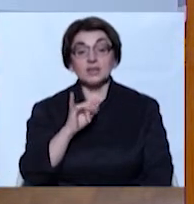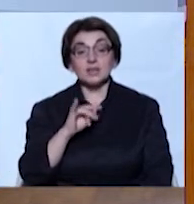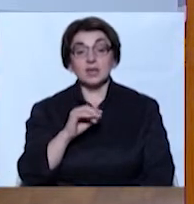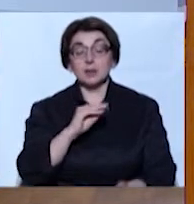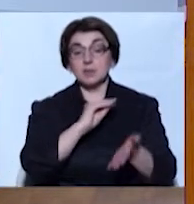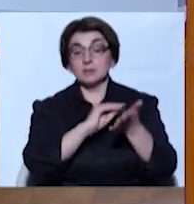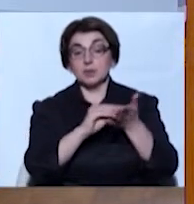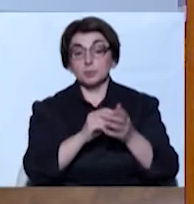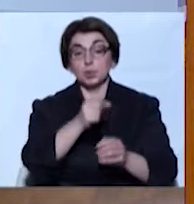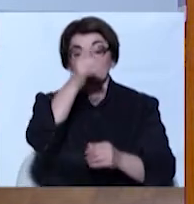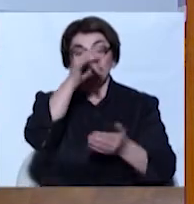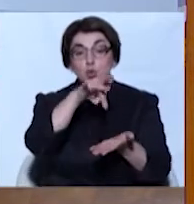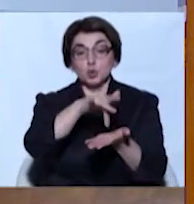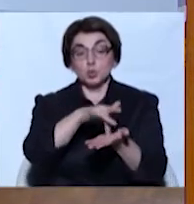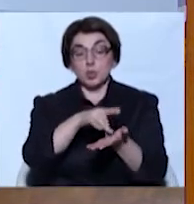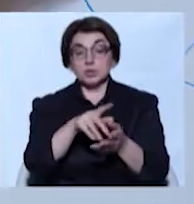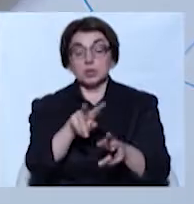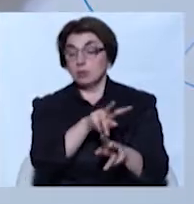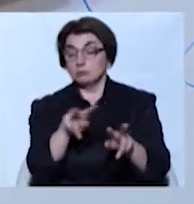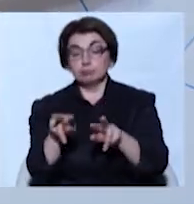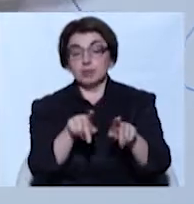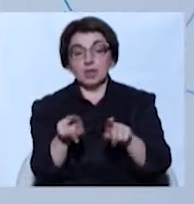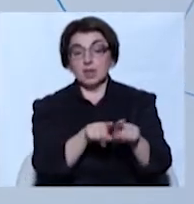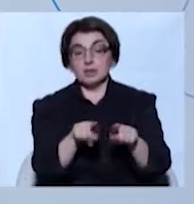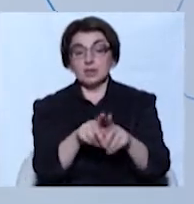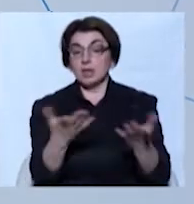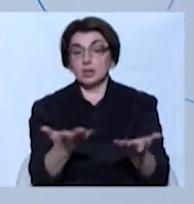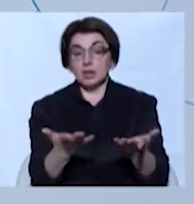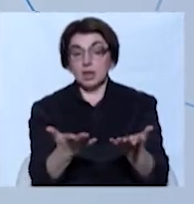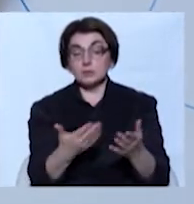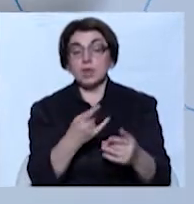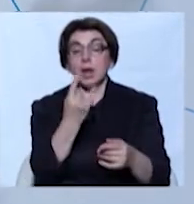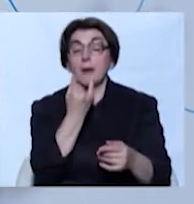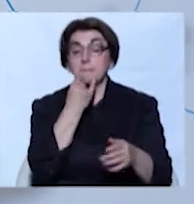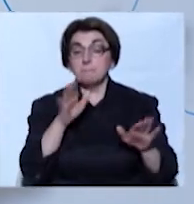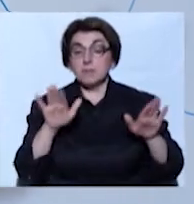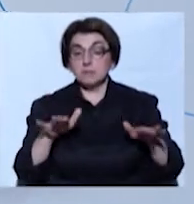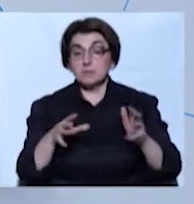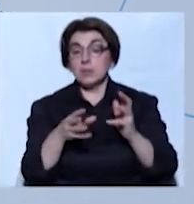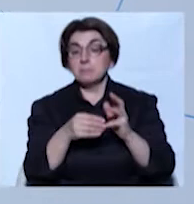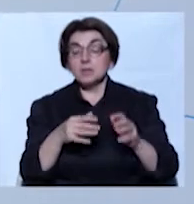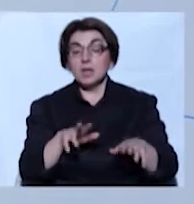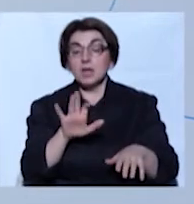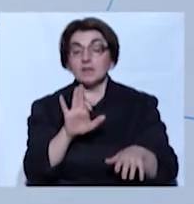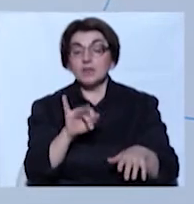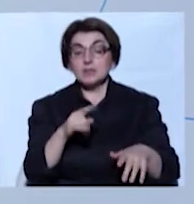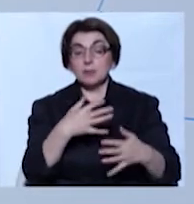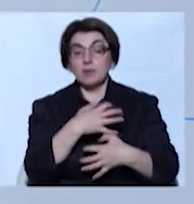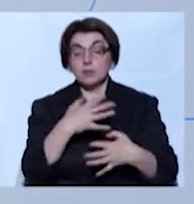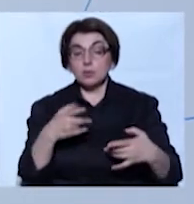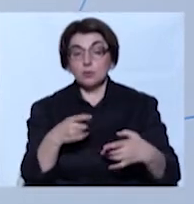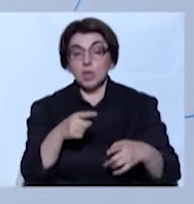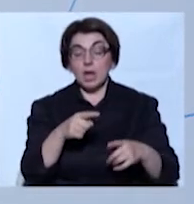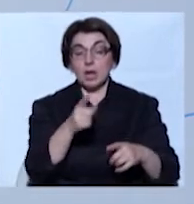ვავსებთ, შუაში იწერება რა აქვთ საერთო ორგანიზმებს, ამ შემთხვევაში ფრინველებსა და ქვეწარმავლებს, ხოლო აქ